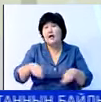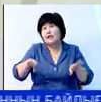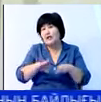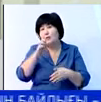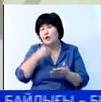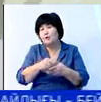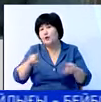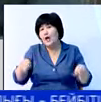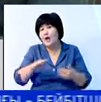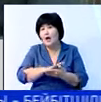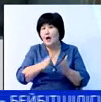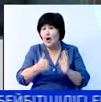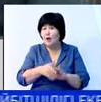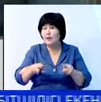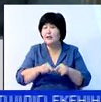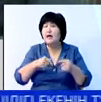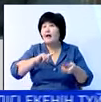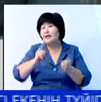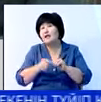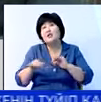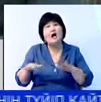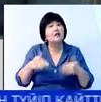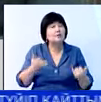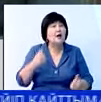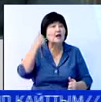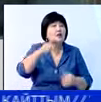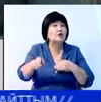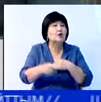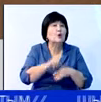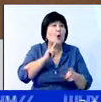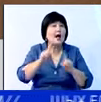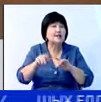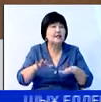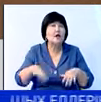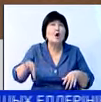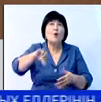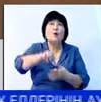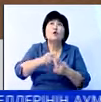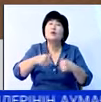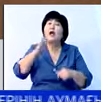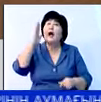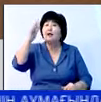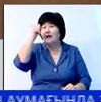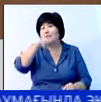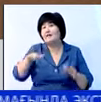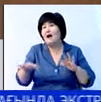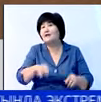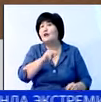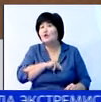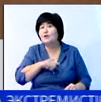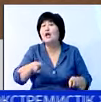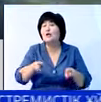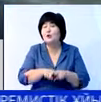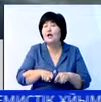бюджет қалыптастыру құзыреттілігін де тиісінше атқарып келеді. Жылдың соңғы сессиясында өкілді орган алдағы жыл атқарылар жұмыстар